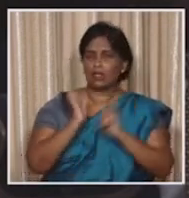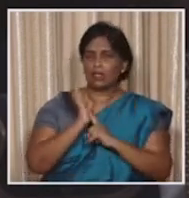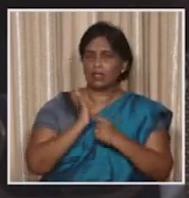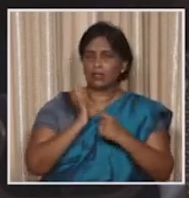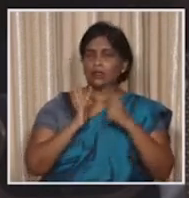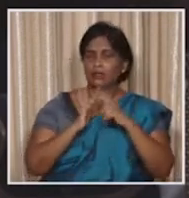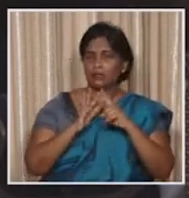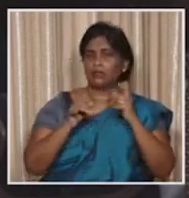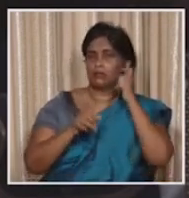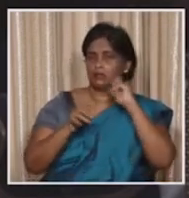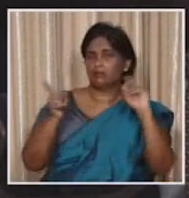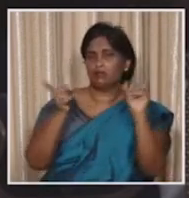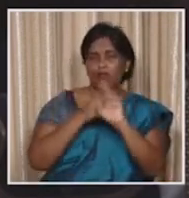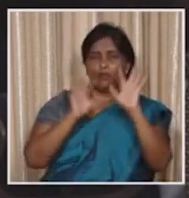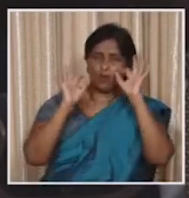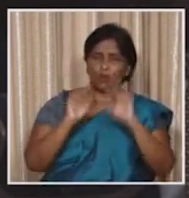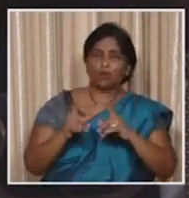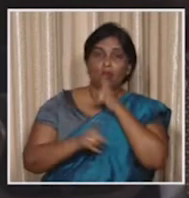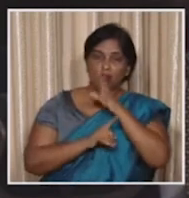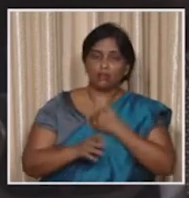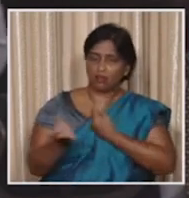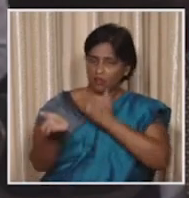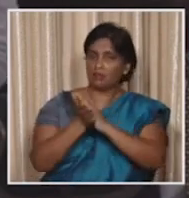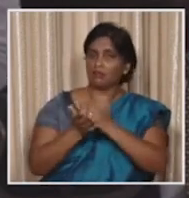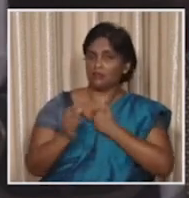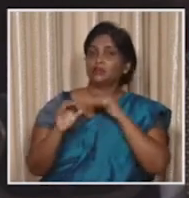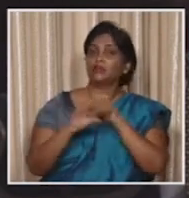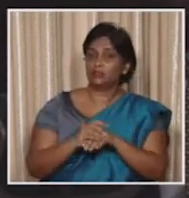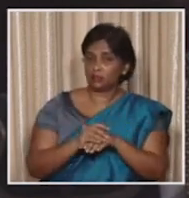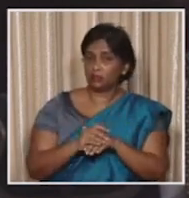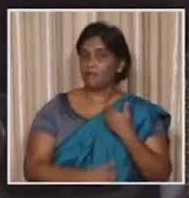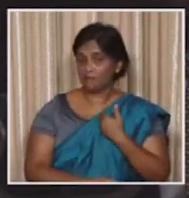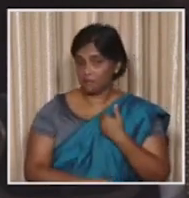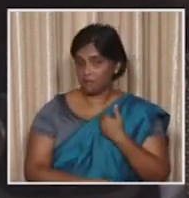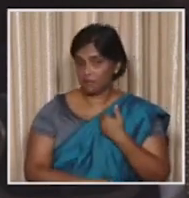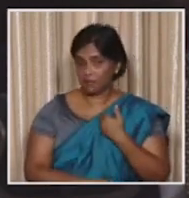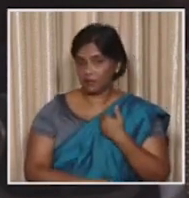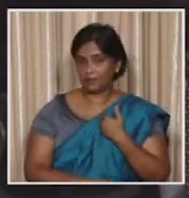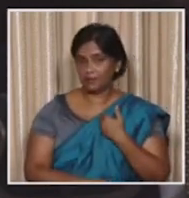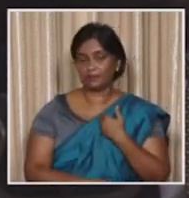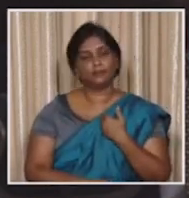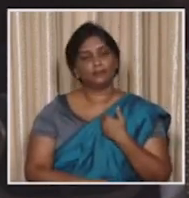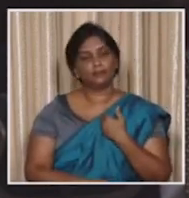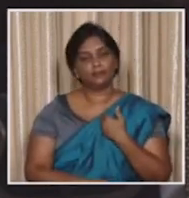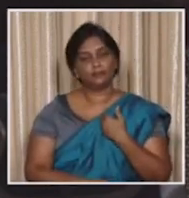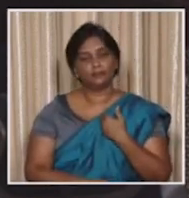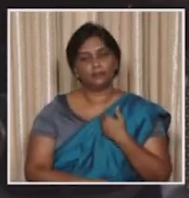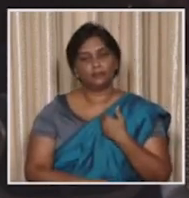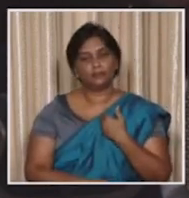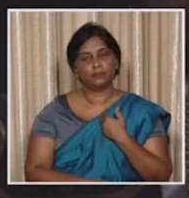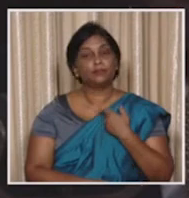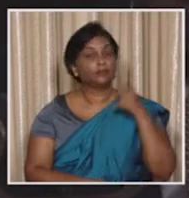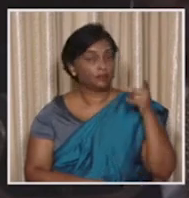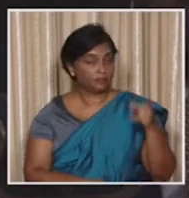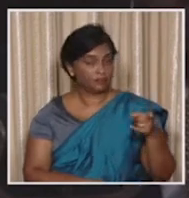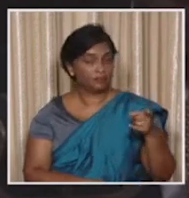செய்யுங்கள் என்று நாங்கள் பல்கலைக்கழகத்திலே மாபெரும் மக்கள் எழுச்சி நிகழ்வை செய்திருக்கிறோம். அந்த கொடிய யுத்த சூழலில் கூட பல்கலைக்கழகம்